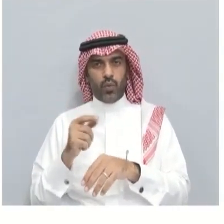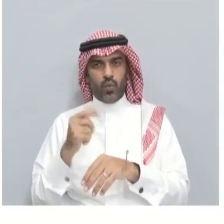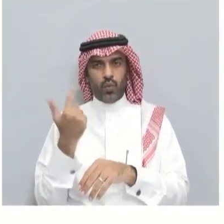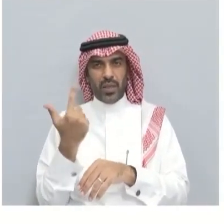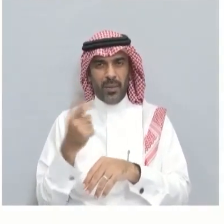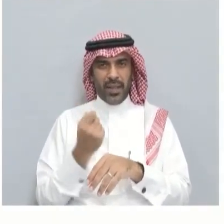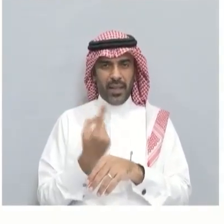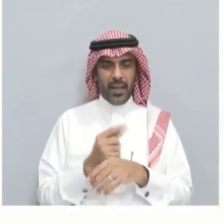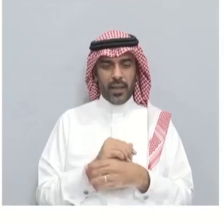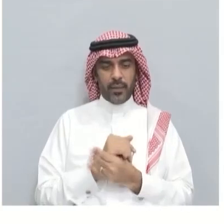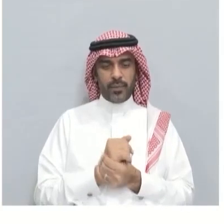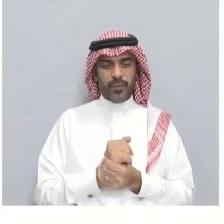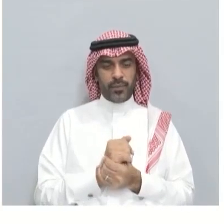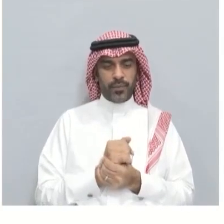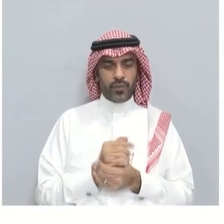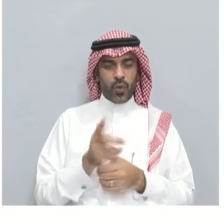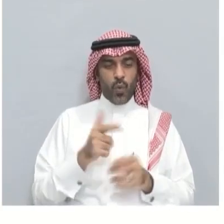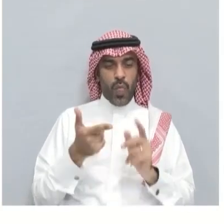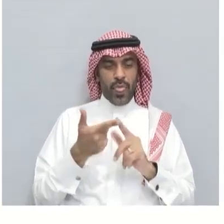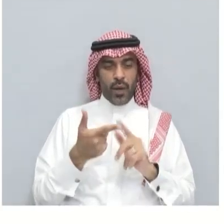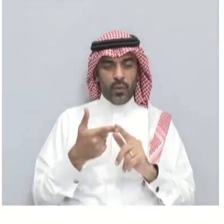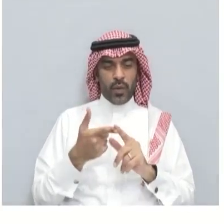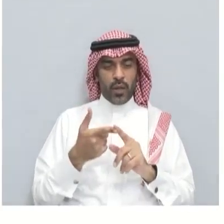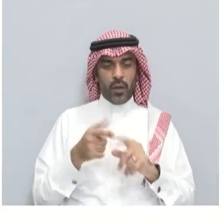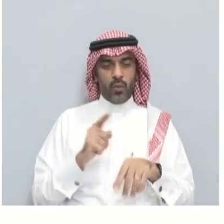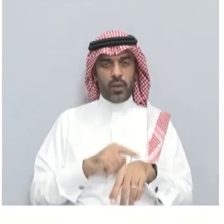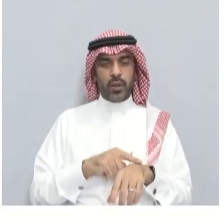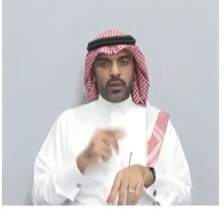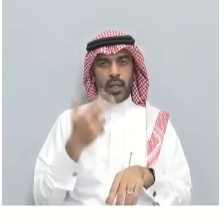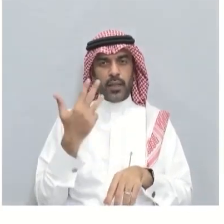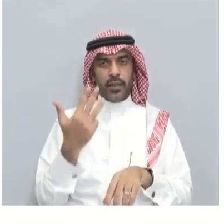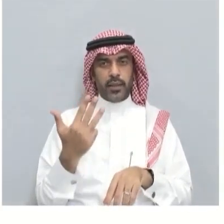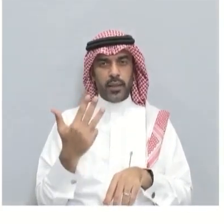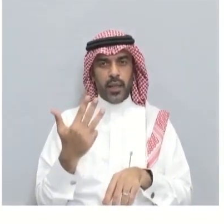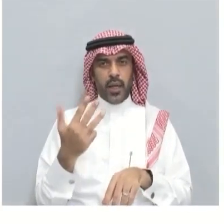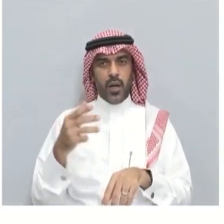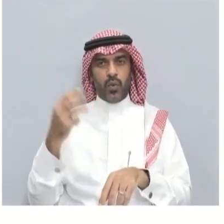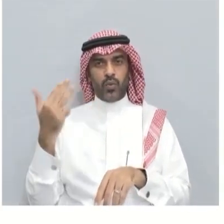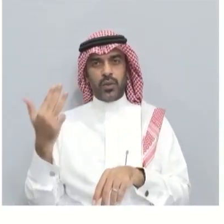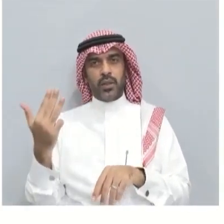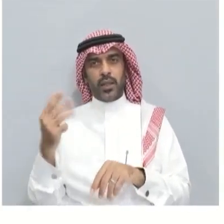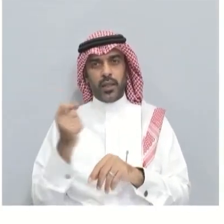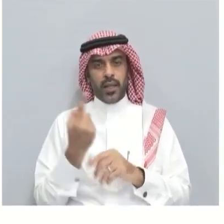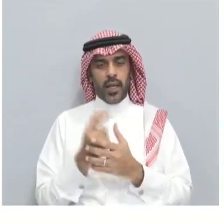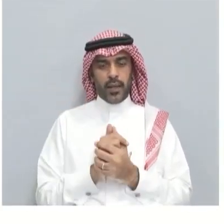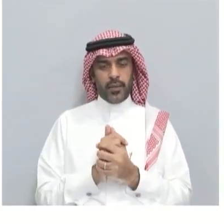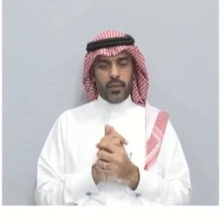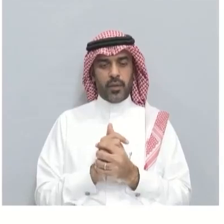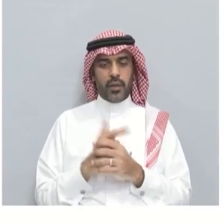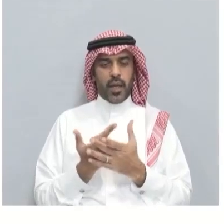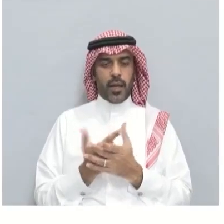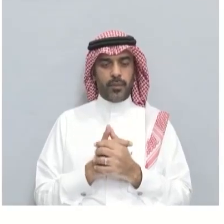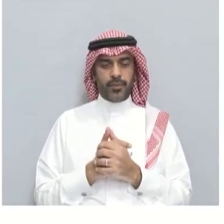9 و9 ثواني فما بعد الزلزال عن المركز السطحي للزلزال ناخذ فرق ماذا وصول